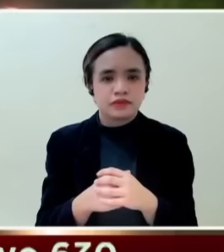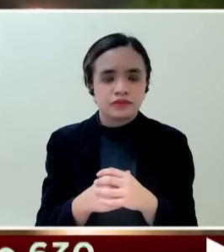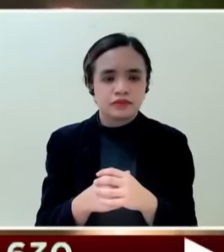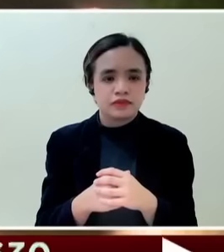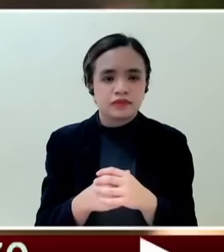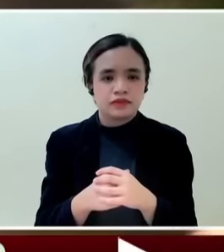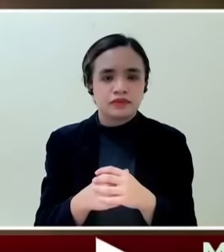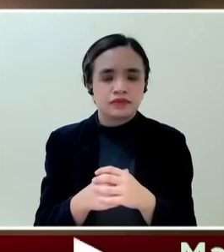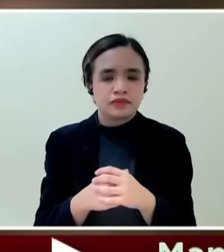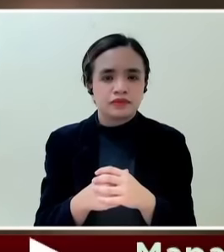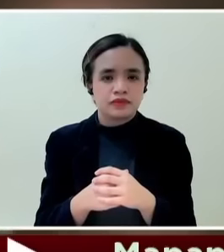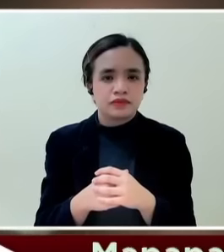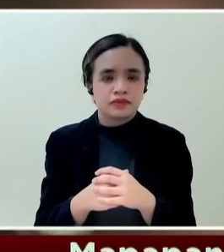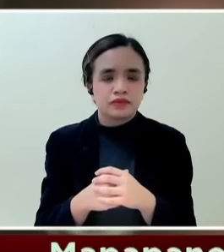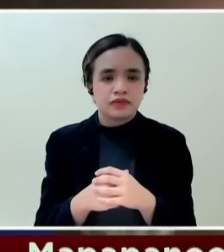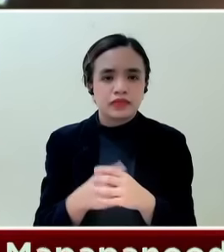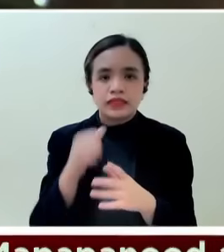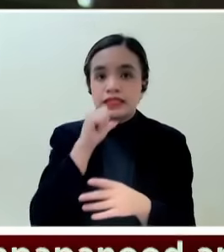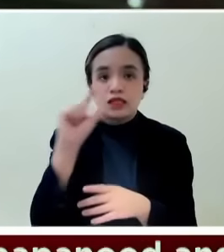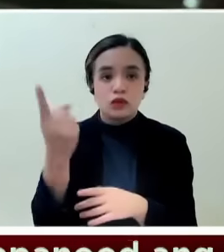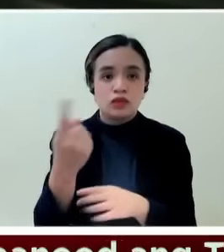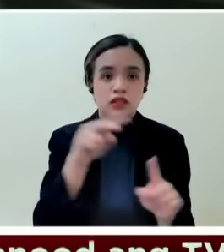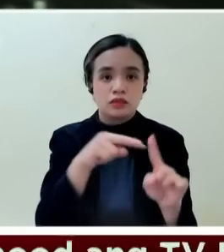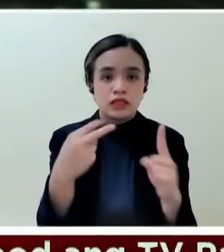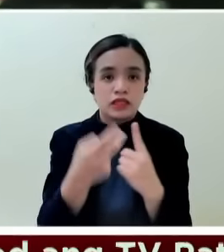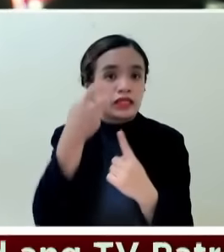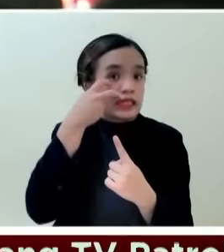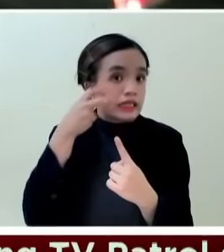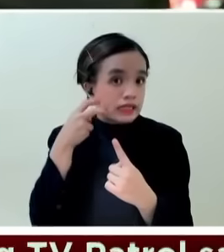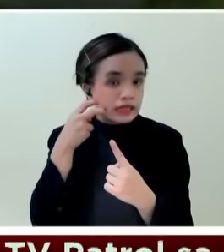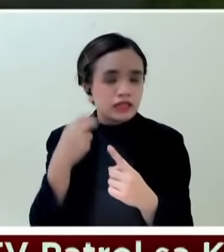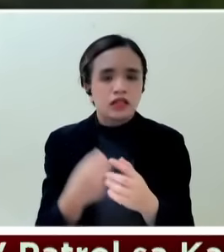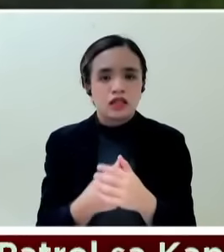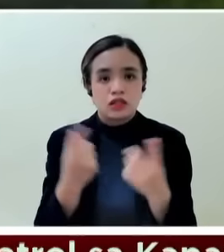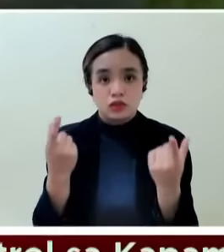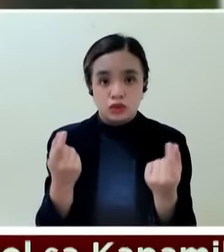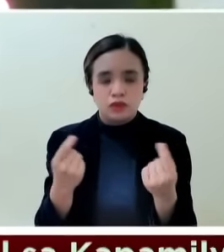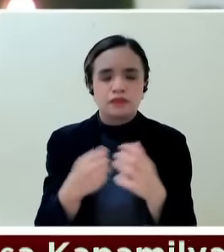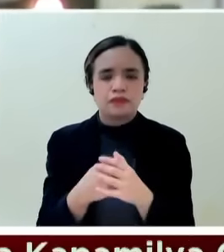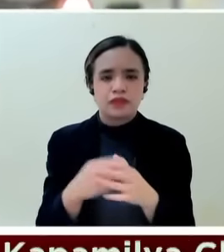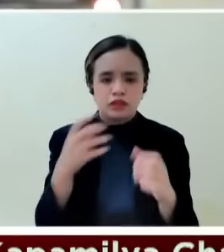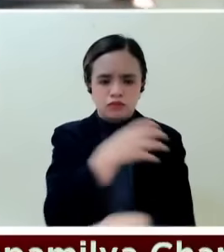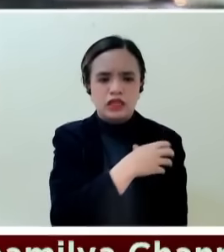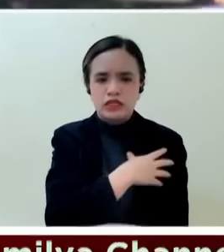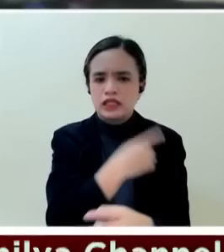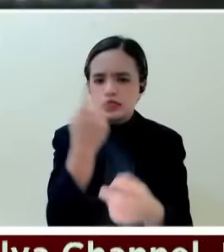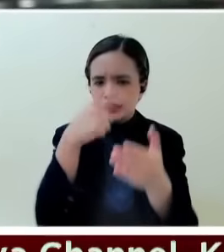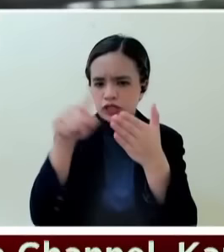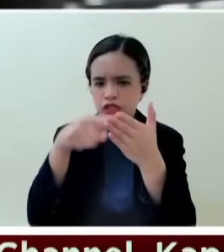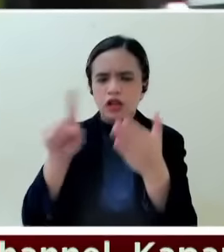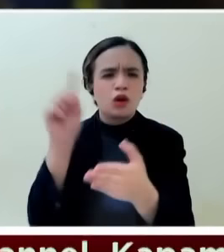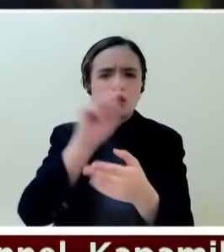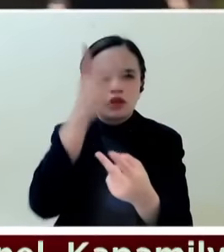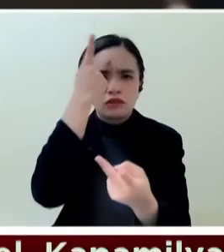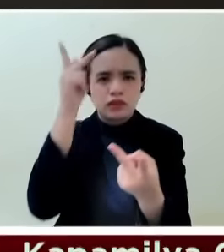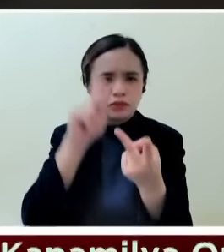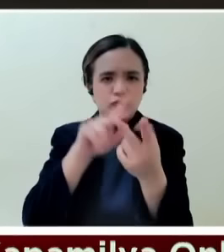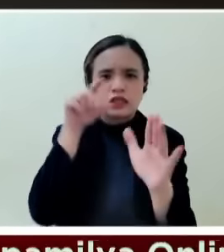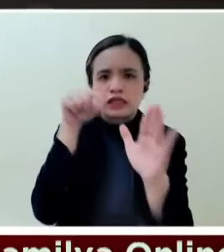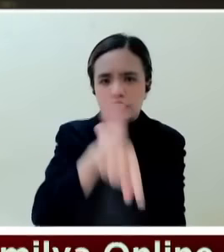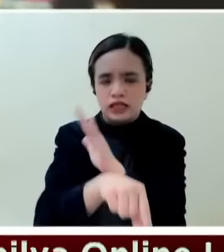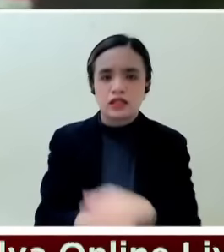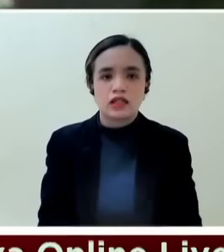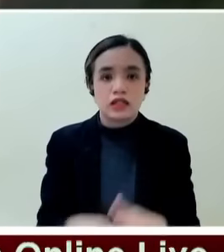Sen, bukod nga sa anggulong robbery, ay tinitingnan din ng pulisya yung iba pang mga posibleng motibo sa krimen. Hindi nila